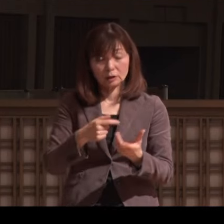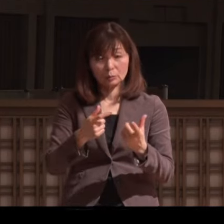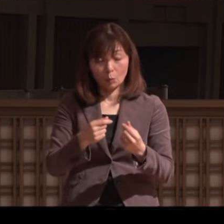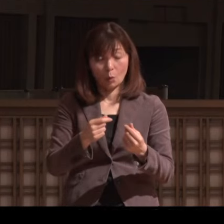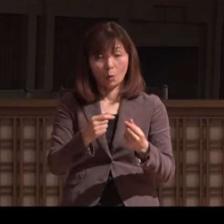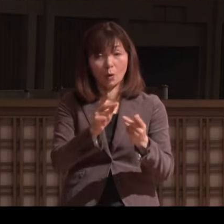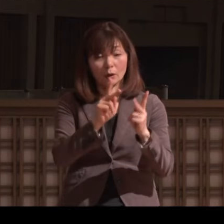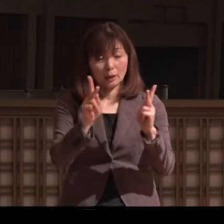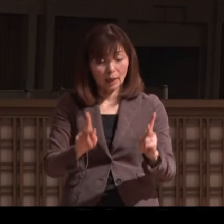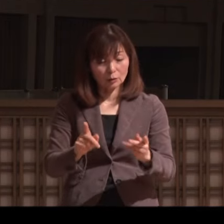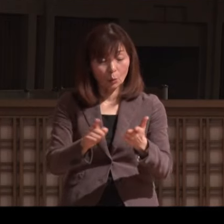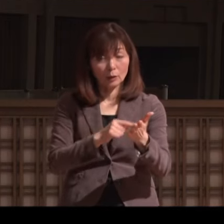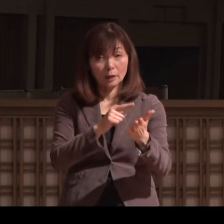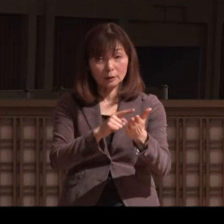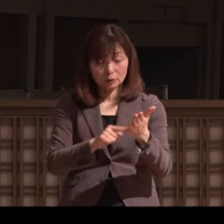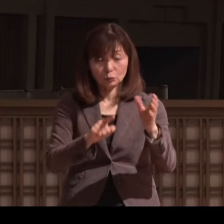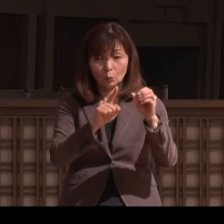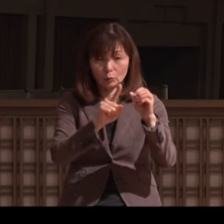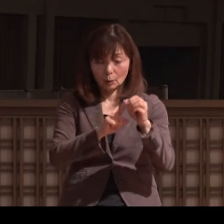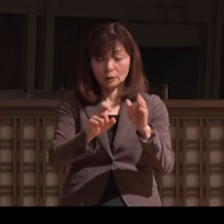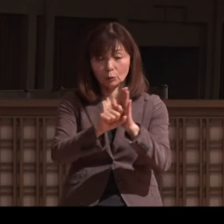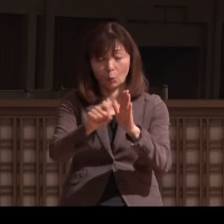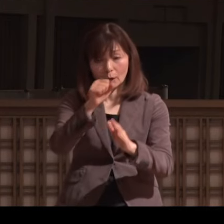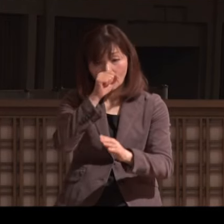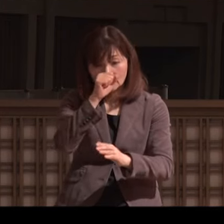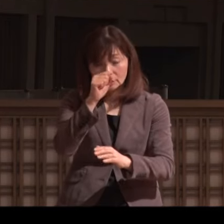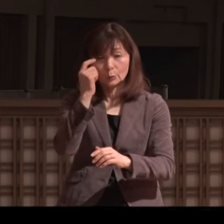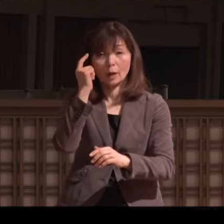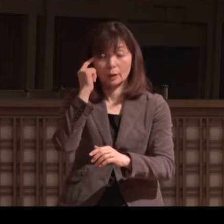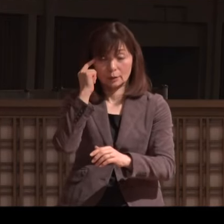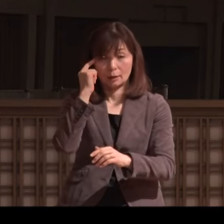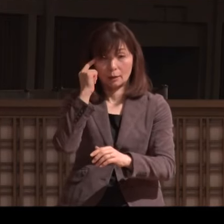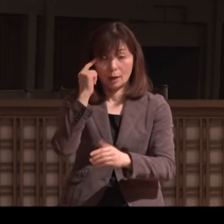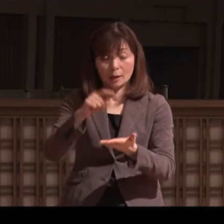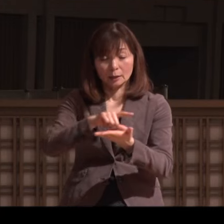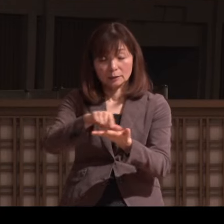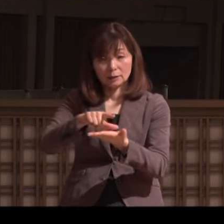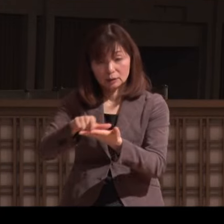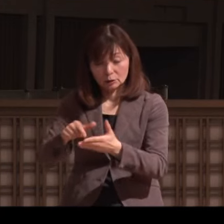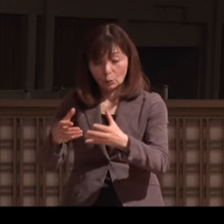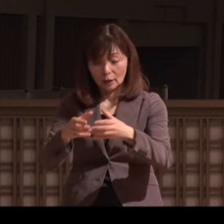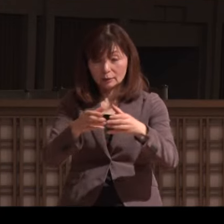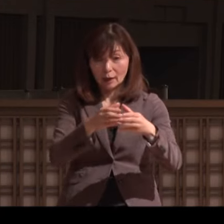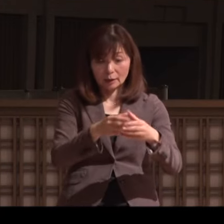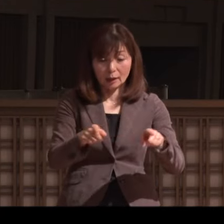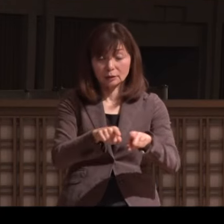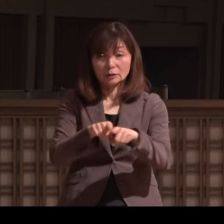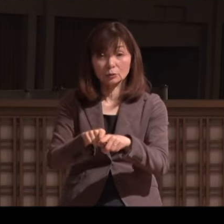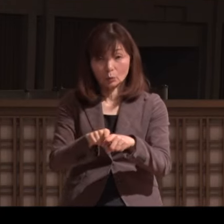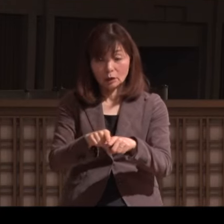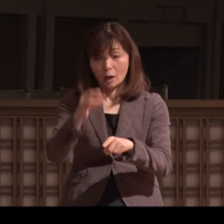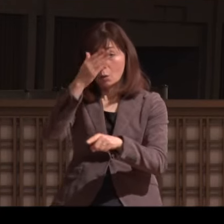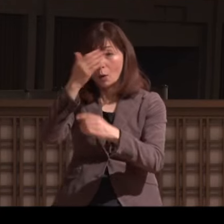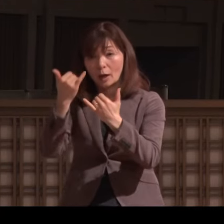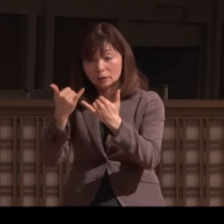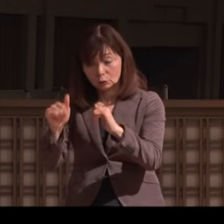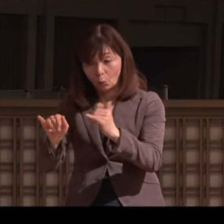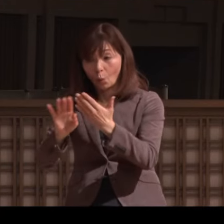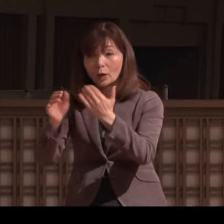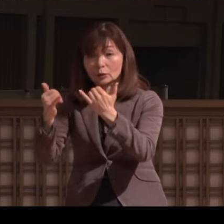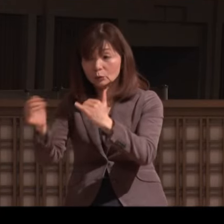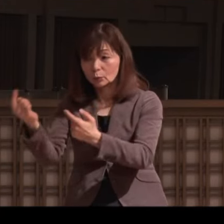課題の解決を有効であると考え地域内の所団体が連携し若者よそ者が